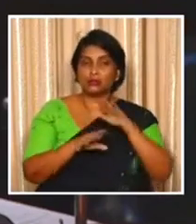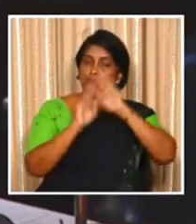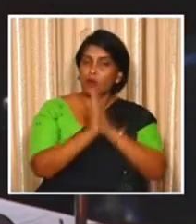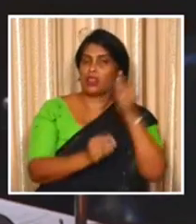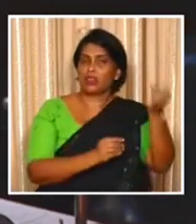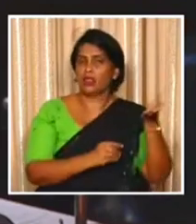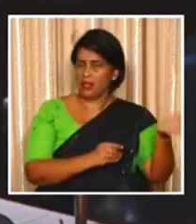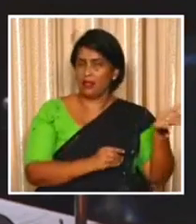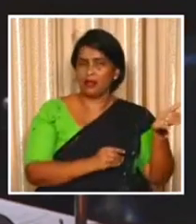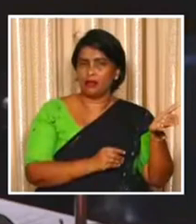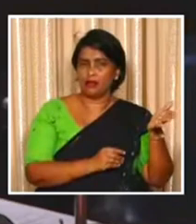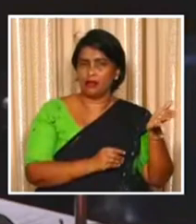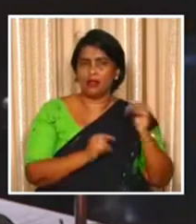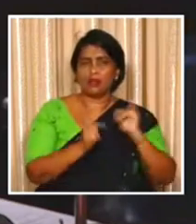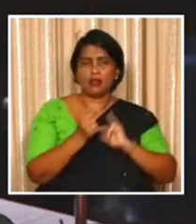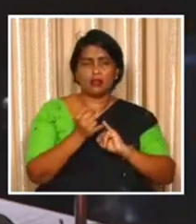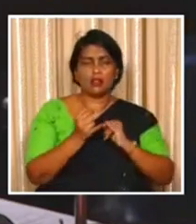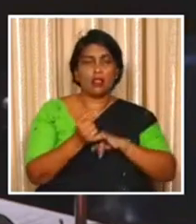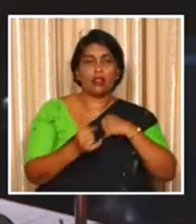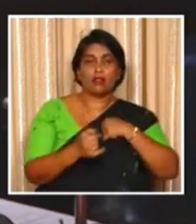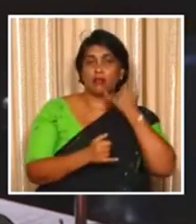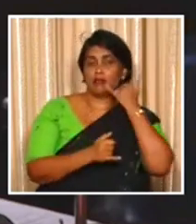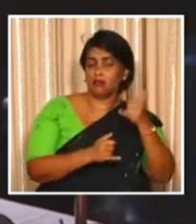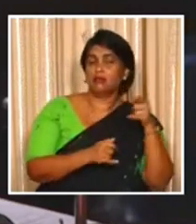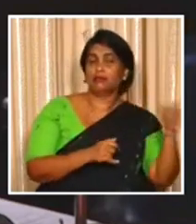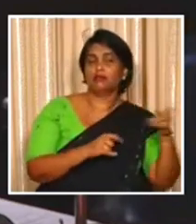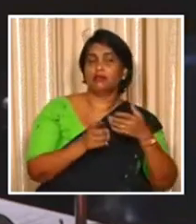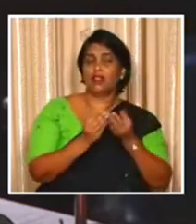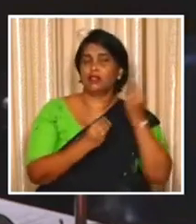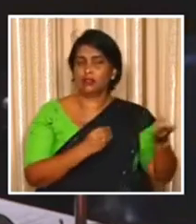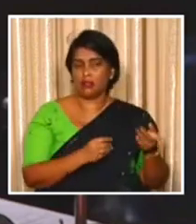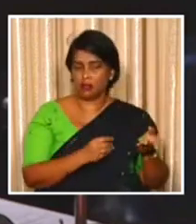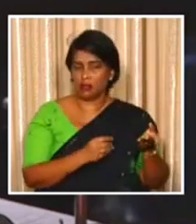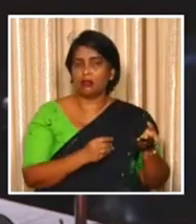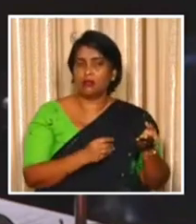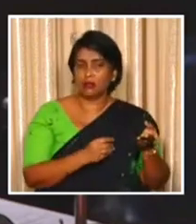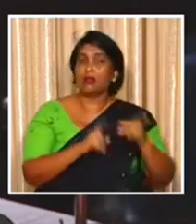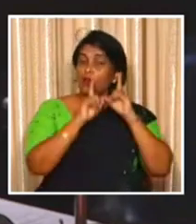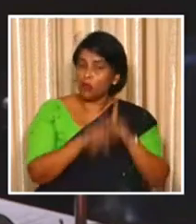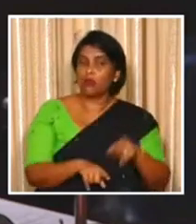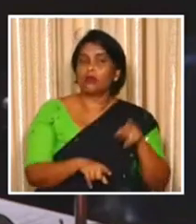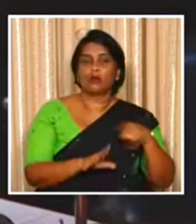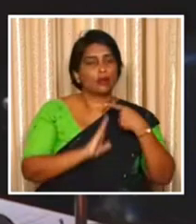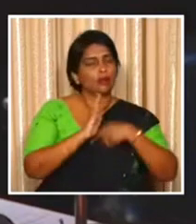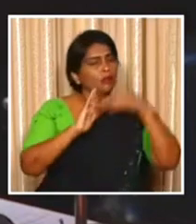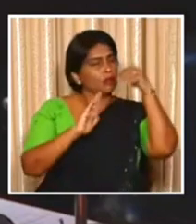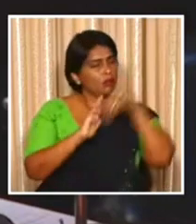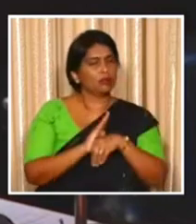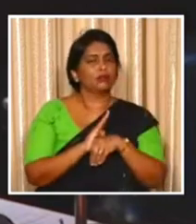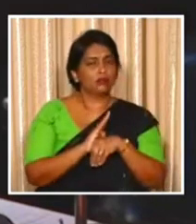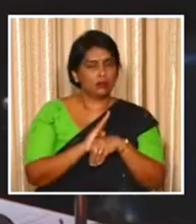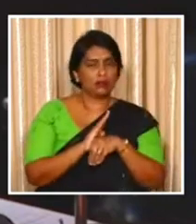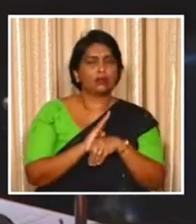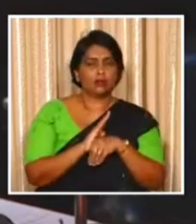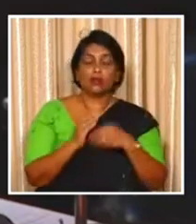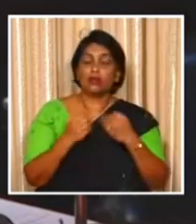දෙන්නේ. හරිද? සාගල ලේකම්වරයාට කතා කරන කෙනා. එයාට තමයි දෙන්නේ. හරිද? එහෙම තමයි මේ රට ප්‍රපාතයට පත් කරේ. හොඳයි. ඒ